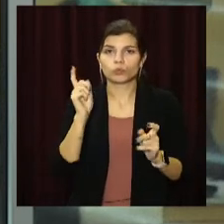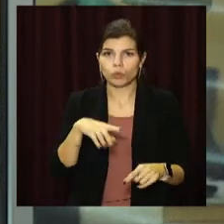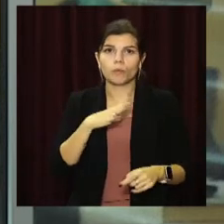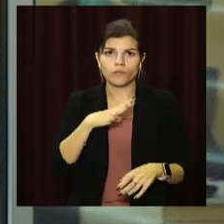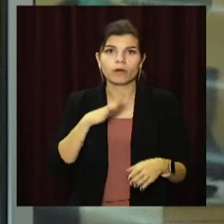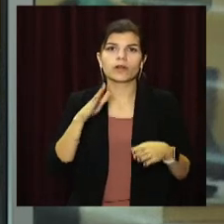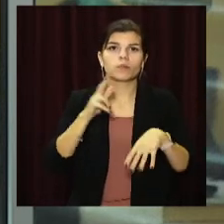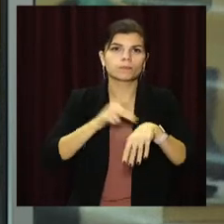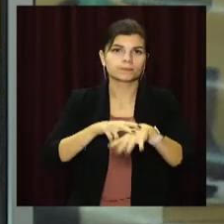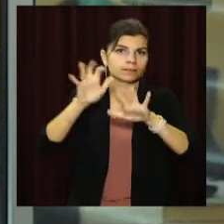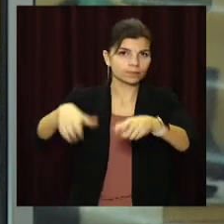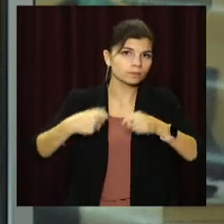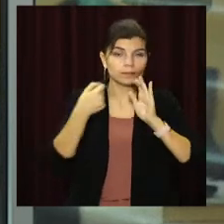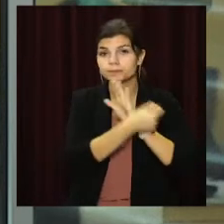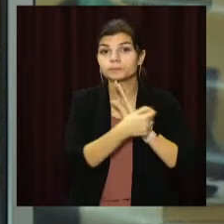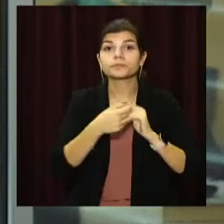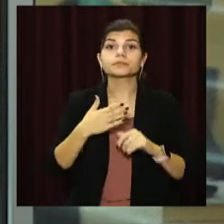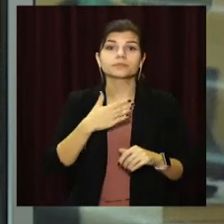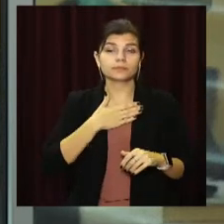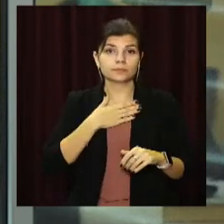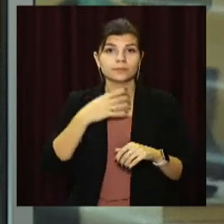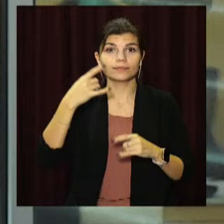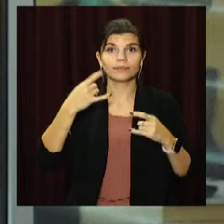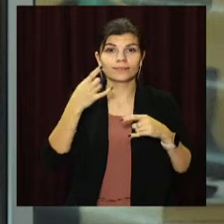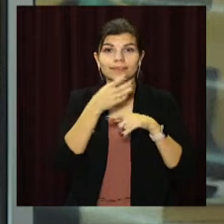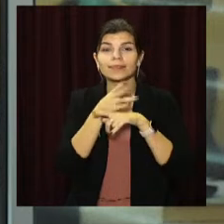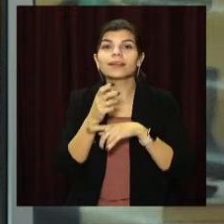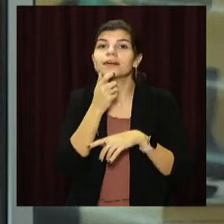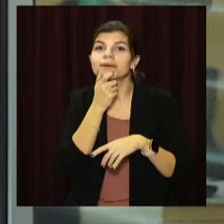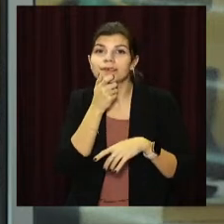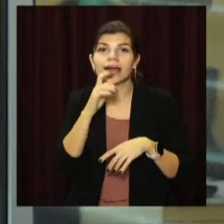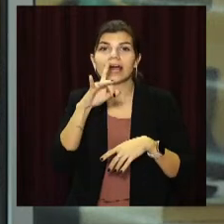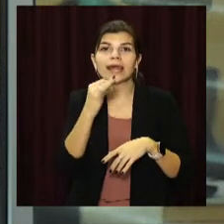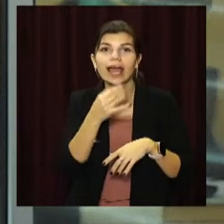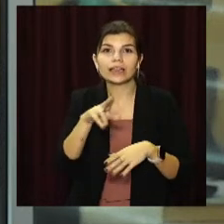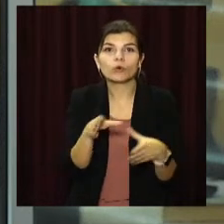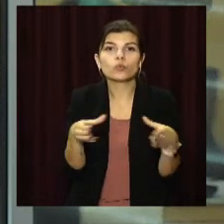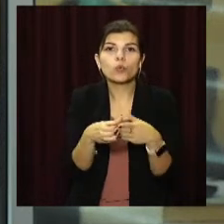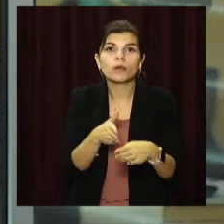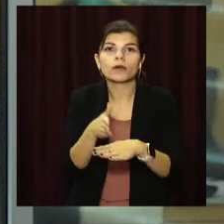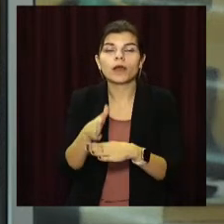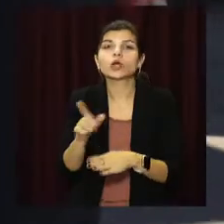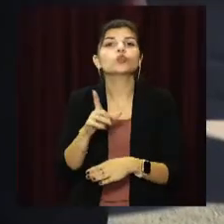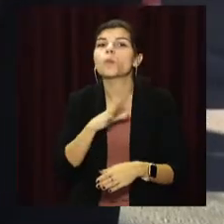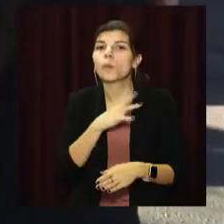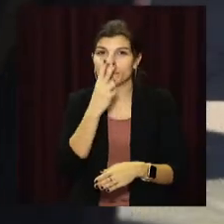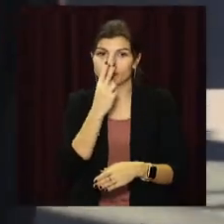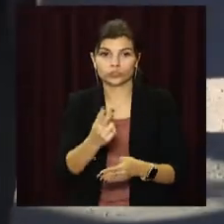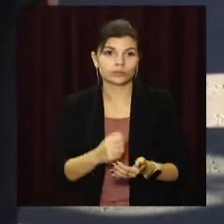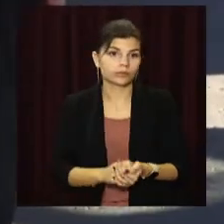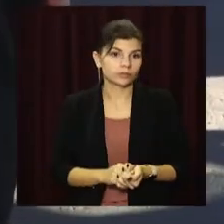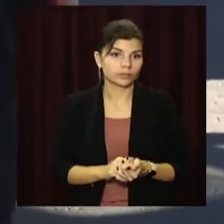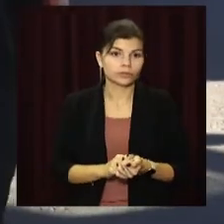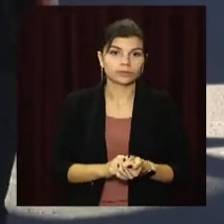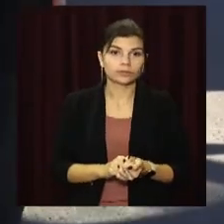у райвідділах. Наш Олександр Тущенко приєднався до рейдової групи, що бачив далі. А де це